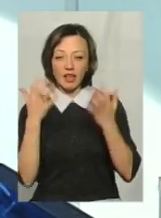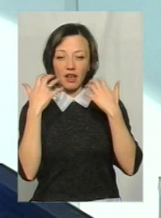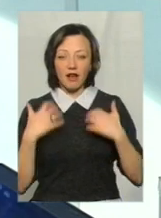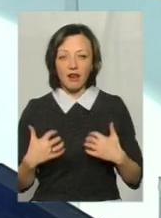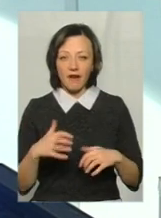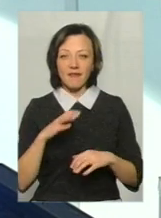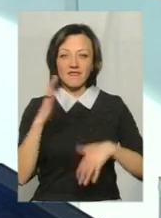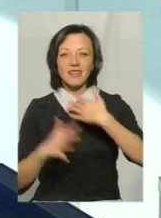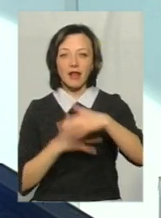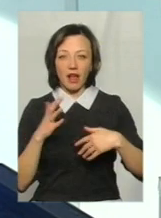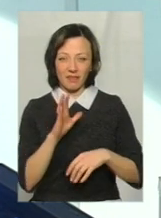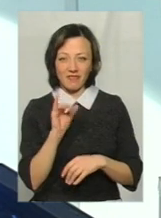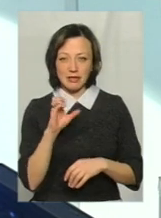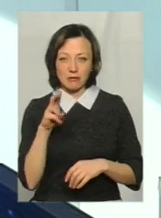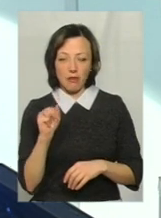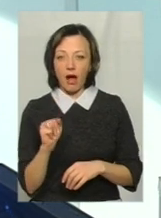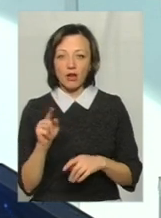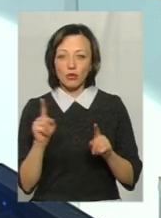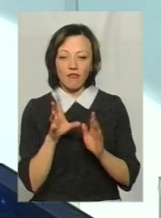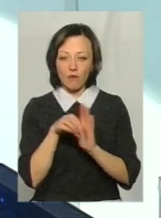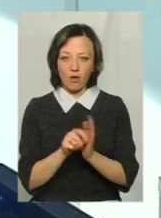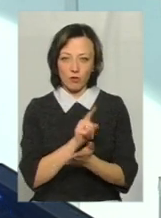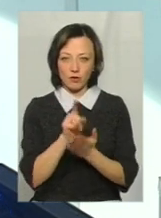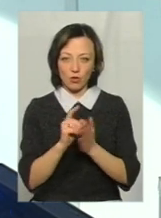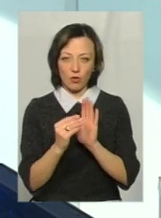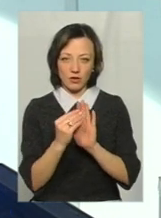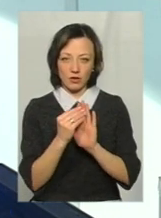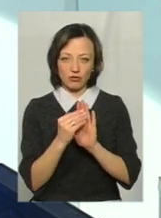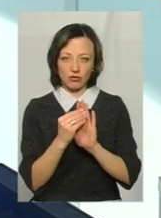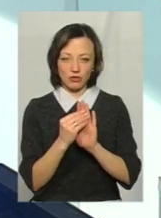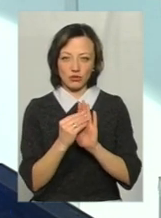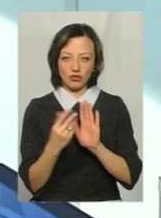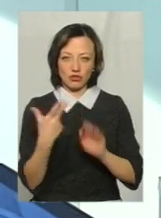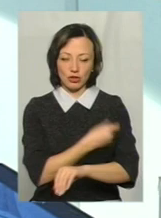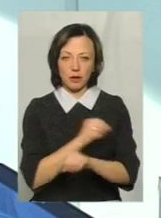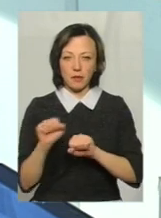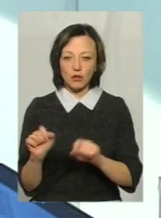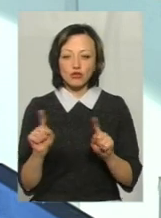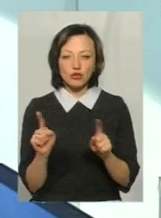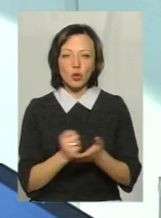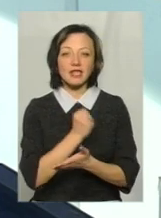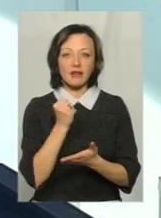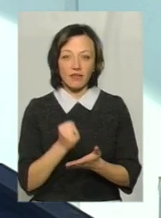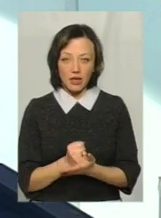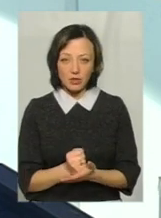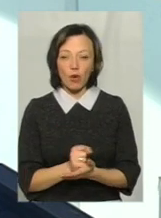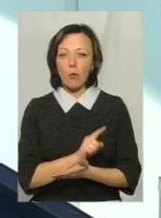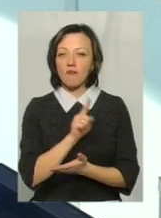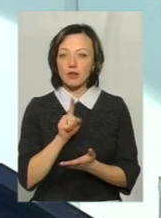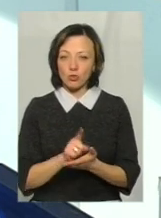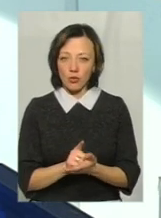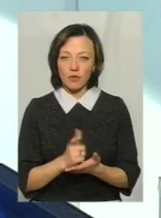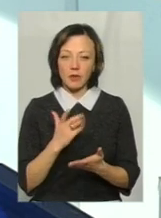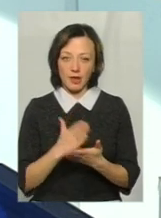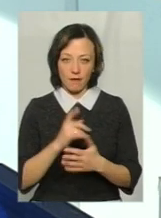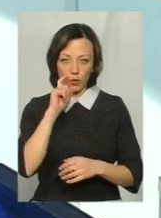віспи. Тобто ті захворювання, які не входять в обов'язковий календар профілактичних щеплень. Ті, що затверджені, то є обов'язковими